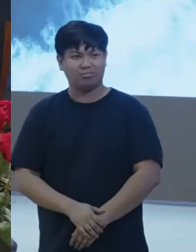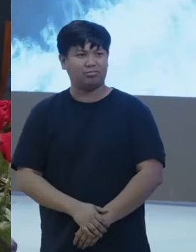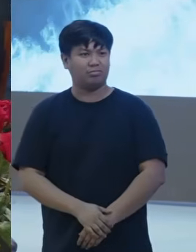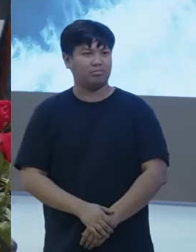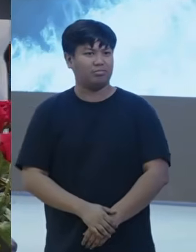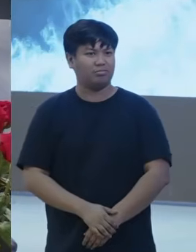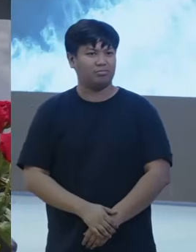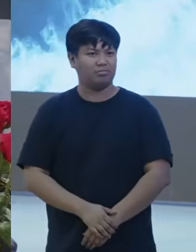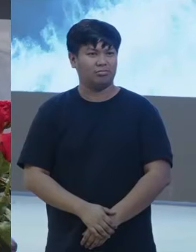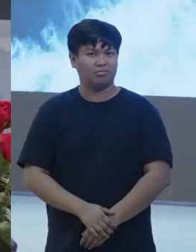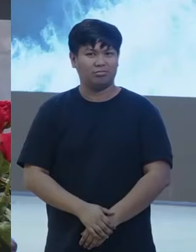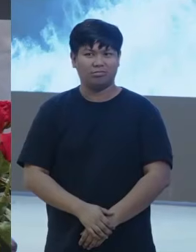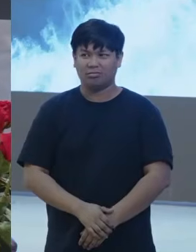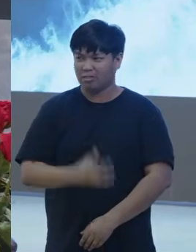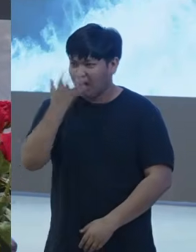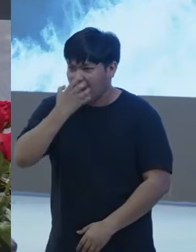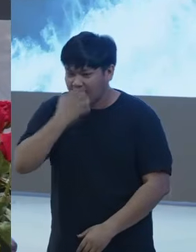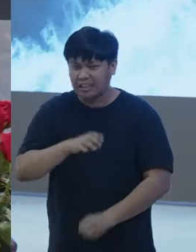Dapat,